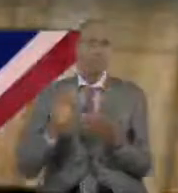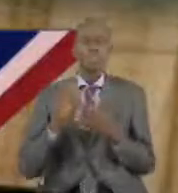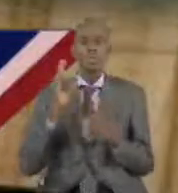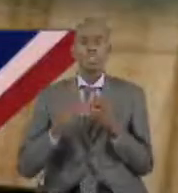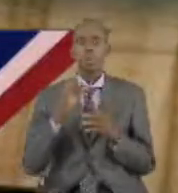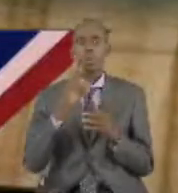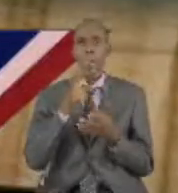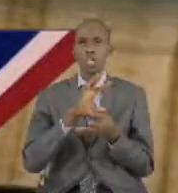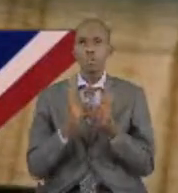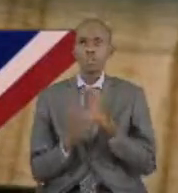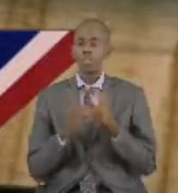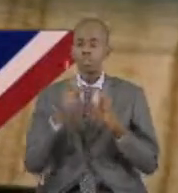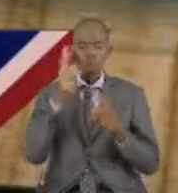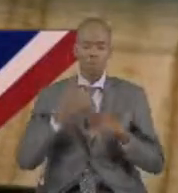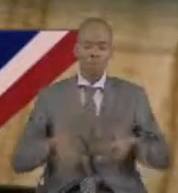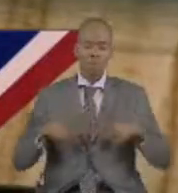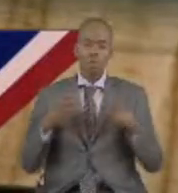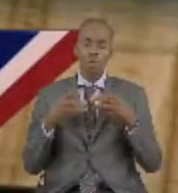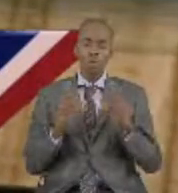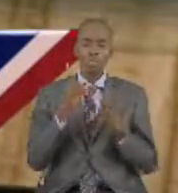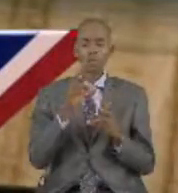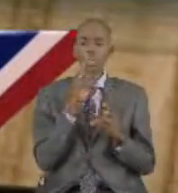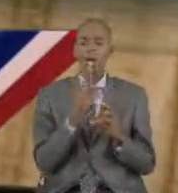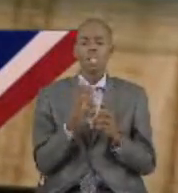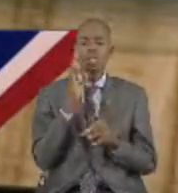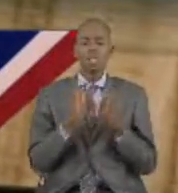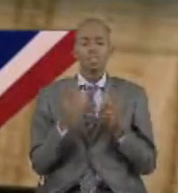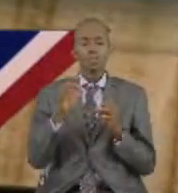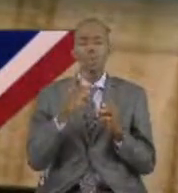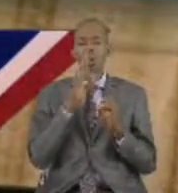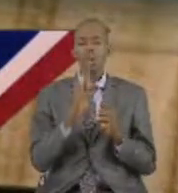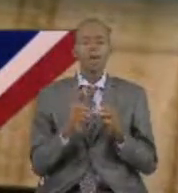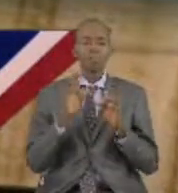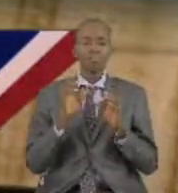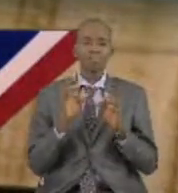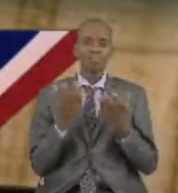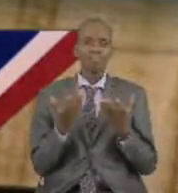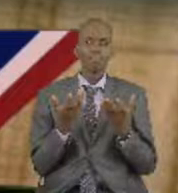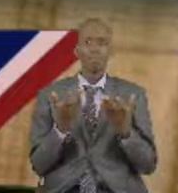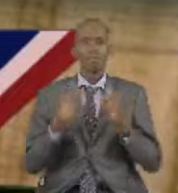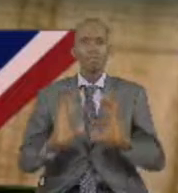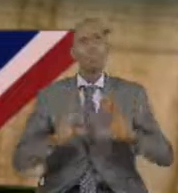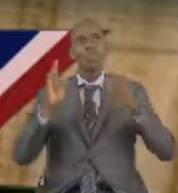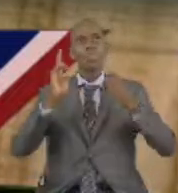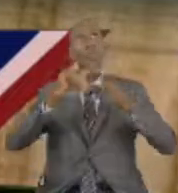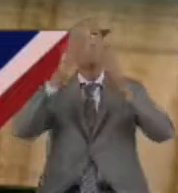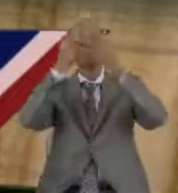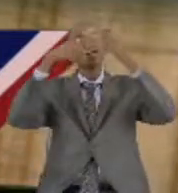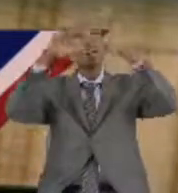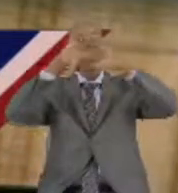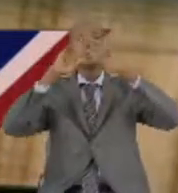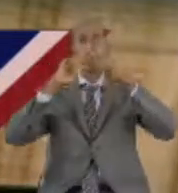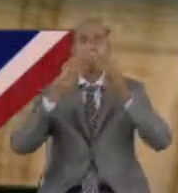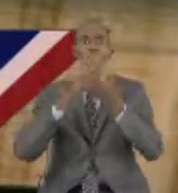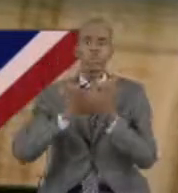vous êtes converti, vous serez comme vous êtes. Si vous êtes engagé pour le ciel, engagé pour la justice, engagé pour